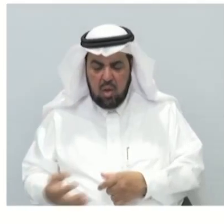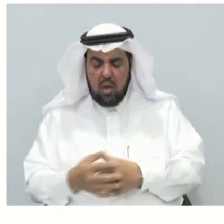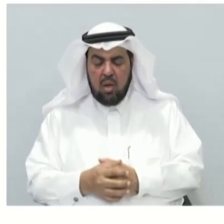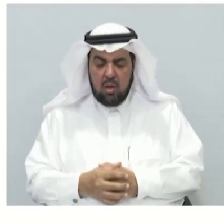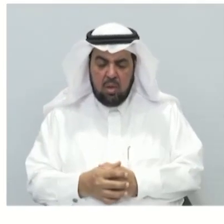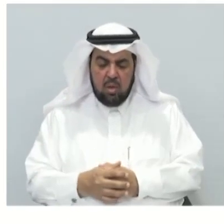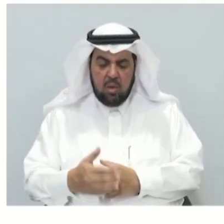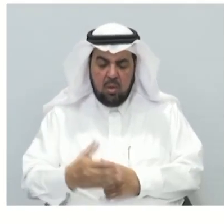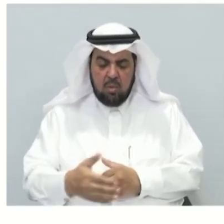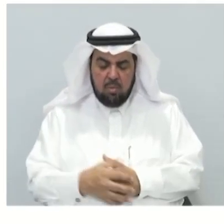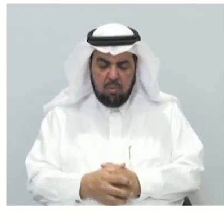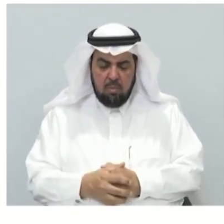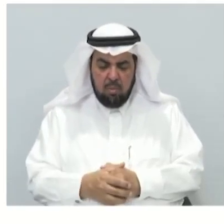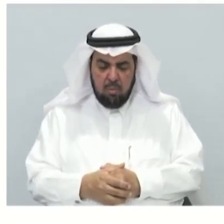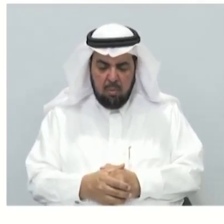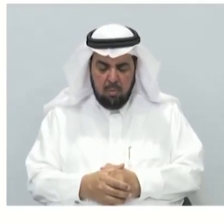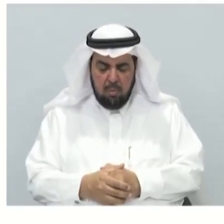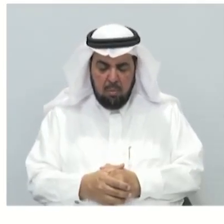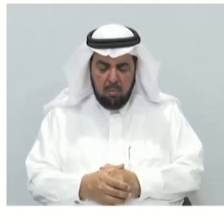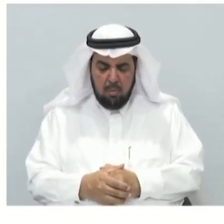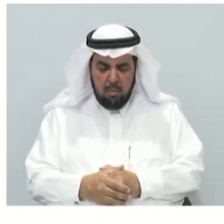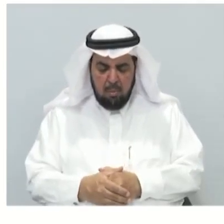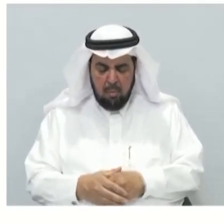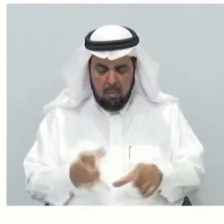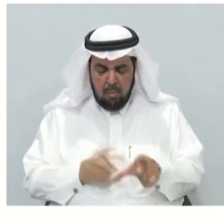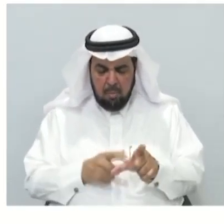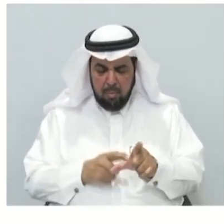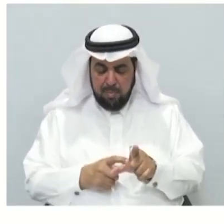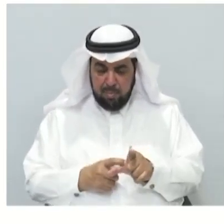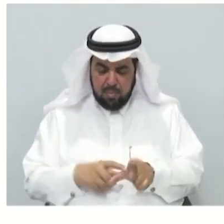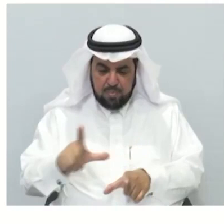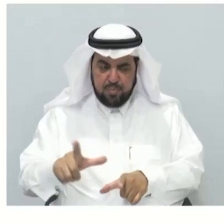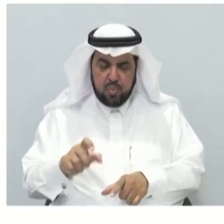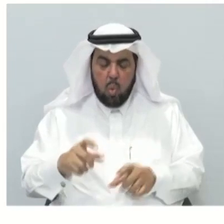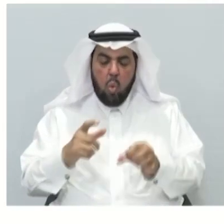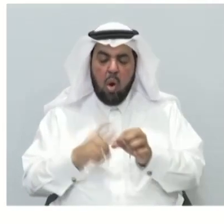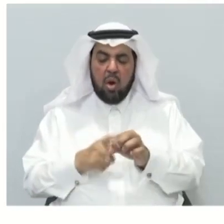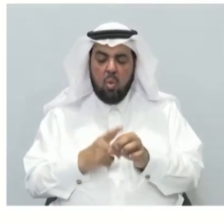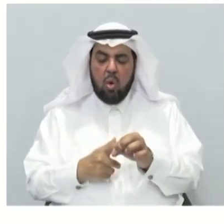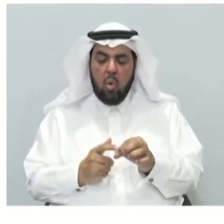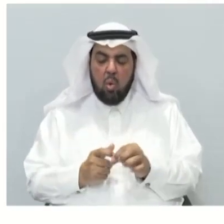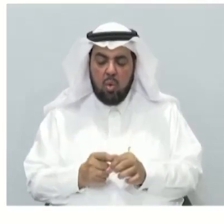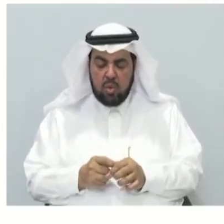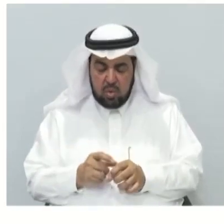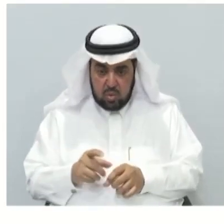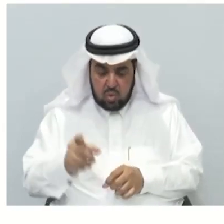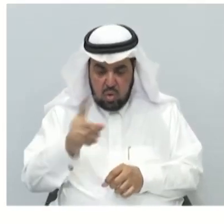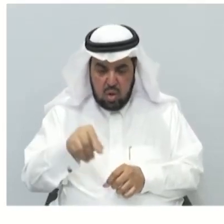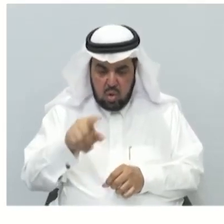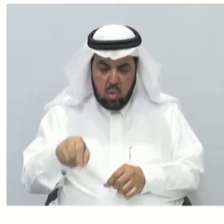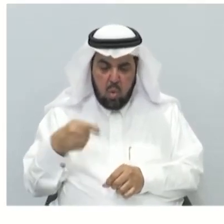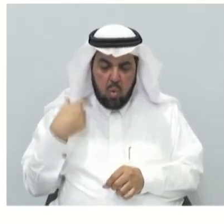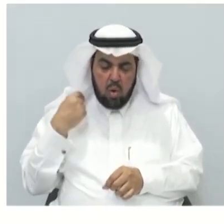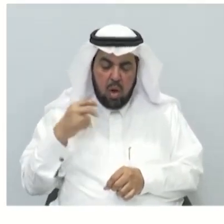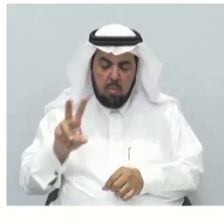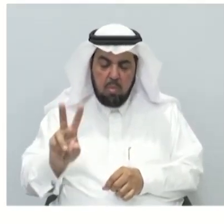طيب بعد ذلك بما ان الزاويتين ال وكيو هنا ال وكيو